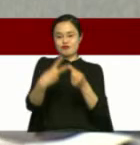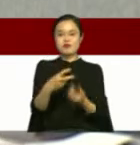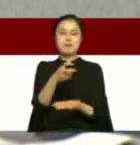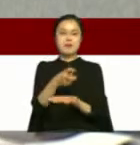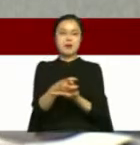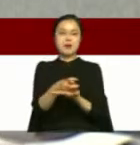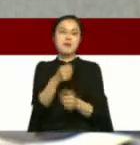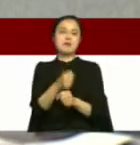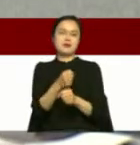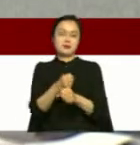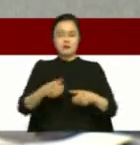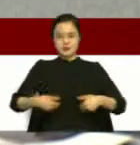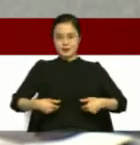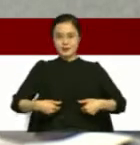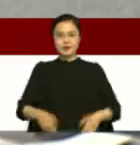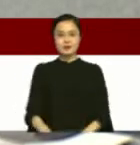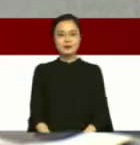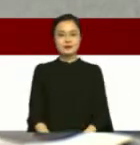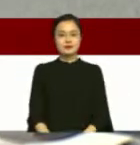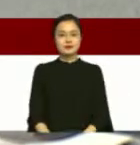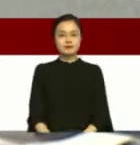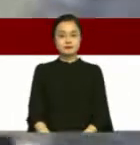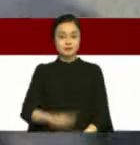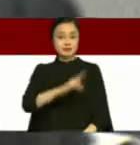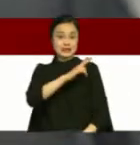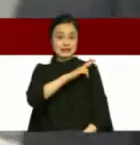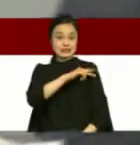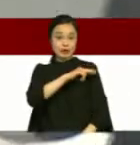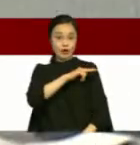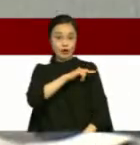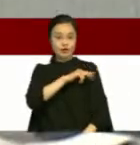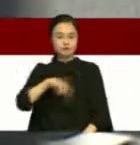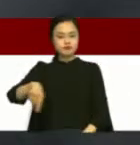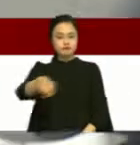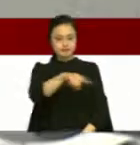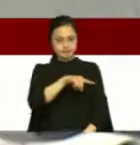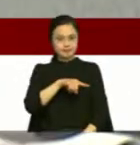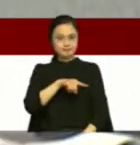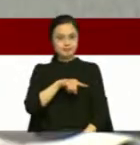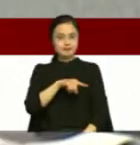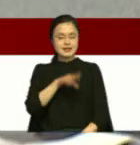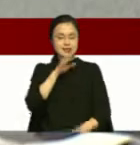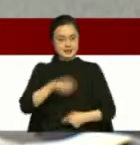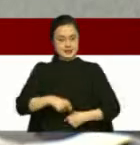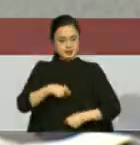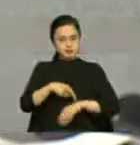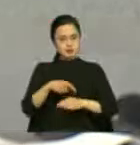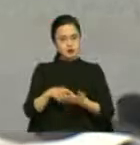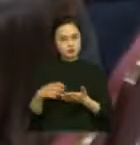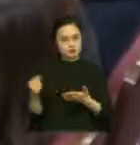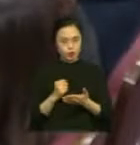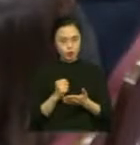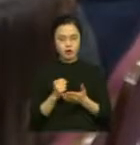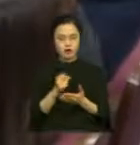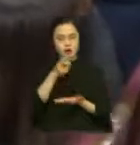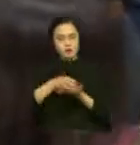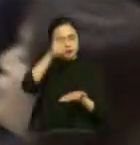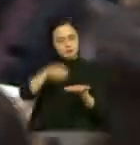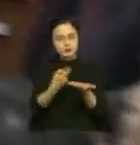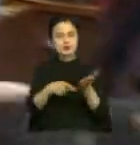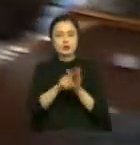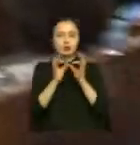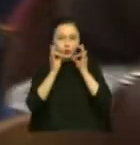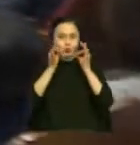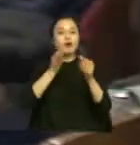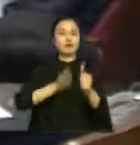사안에 대해서는 국회의원님들이 좀 진정성 있게 접근해 주셨으면 하는 바람입니다. 지난